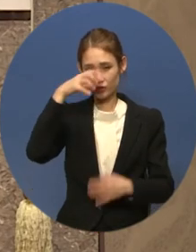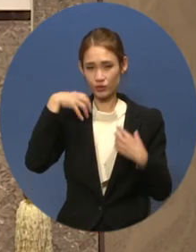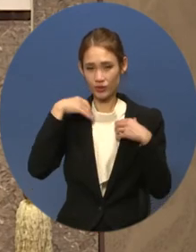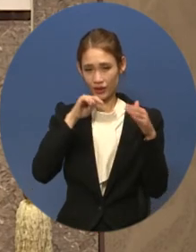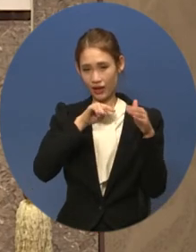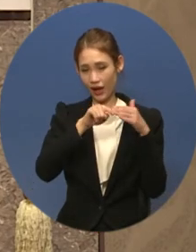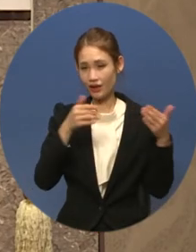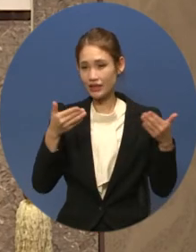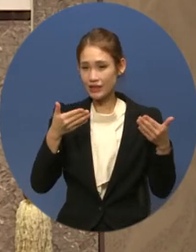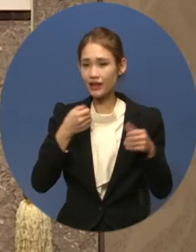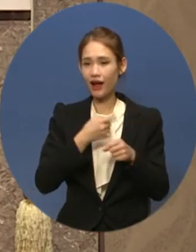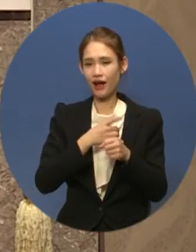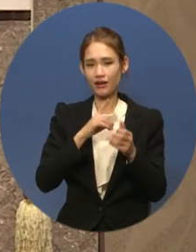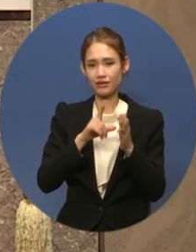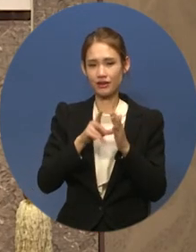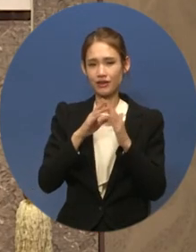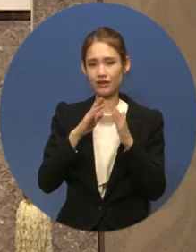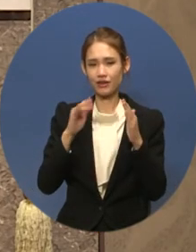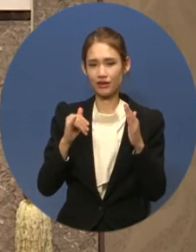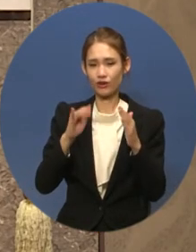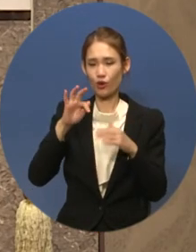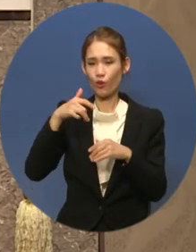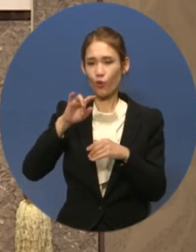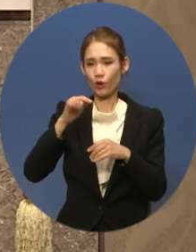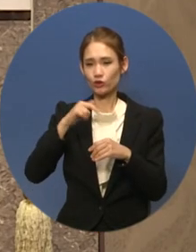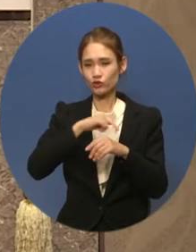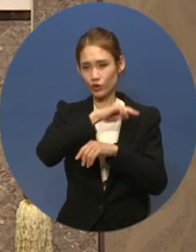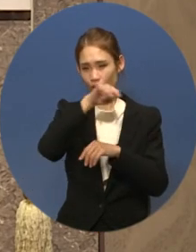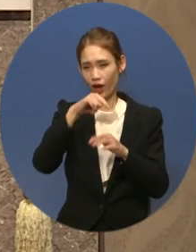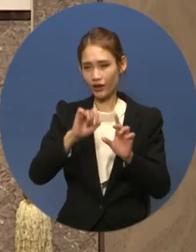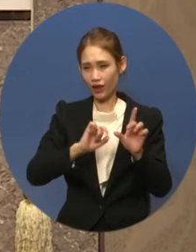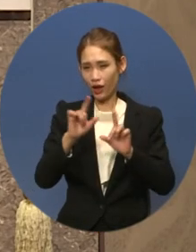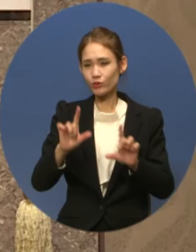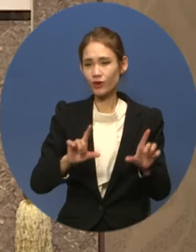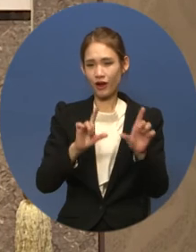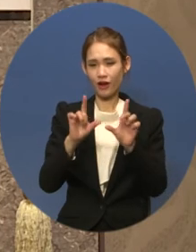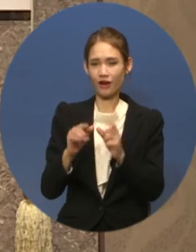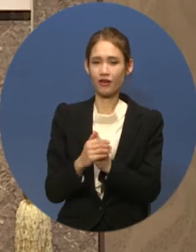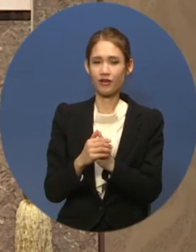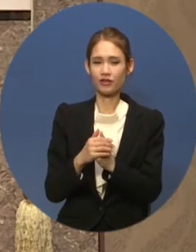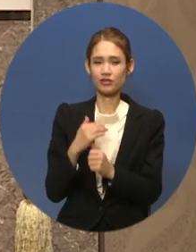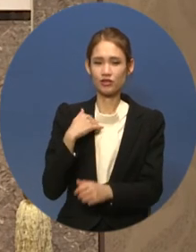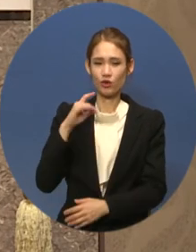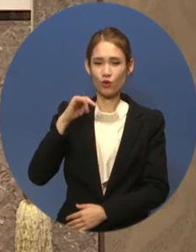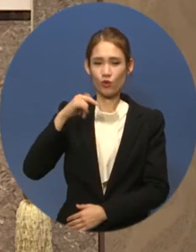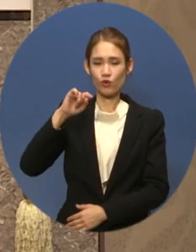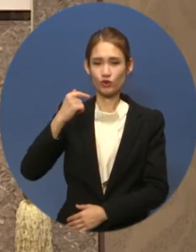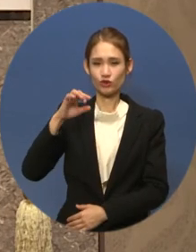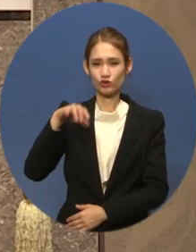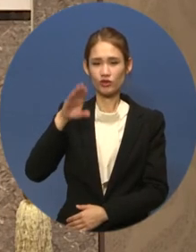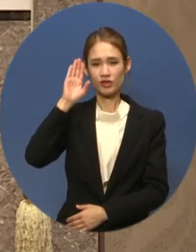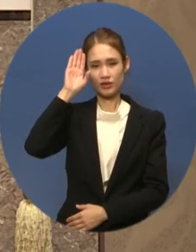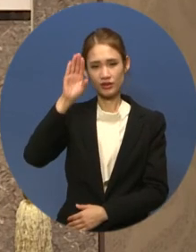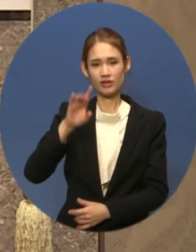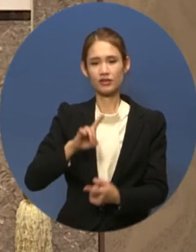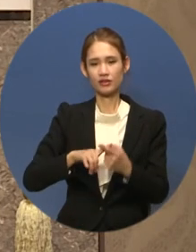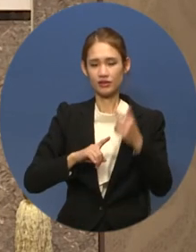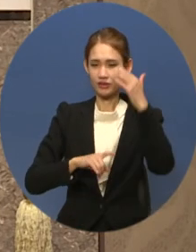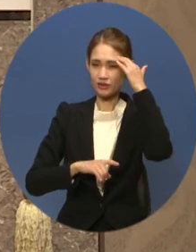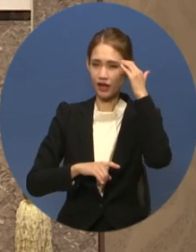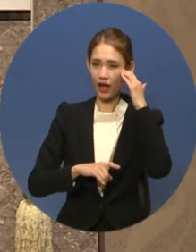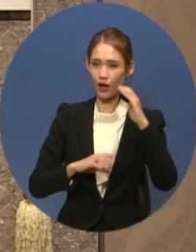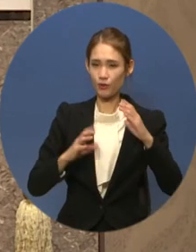일을 할 때도 가족들은 원조를 떠난 적이 없구요 아 저는 제 원주 의 미래를 우리가 대한민국의